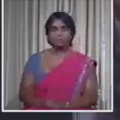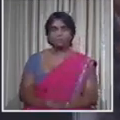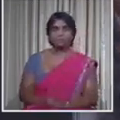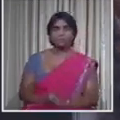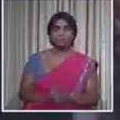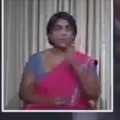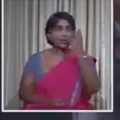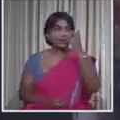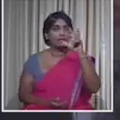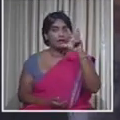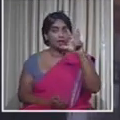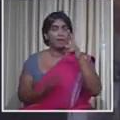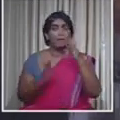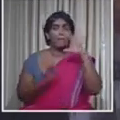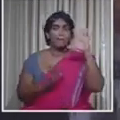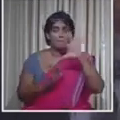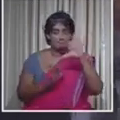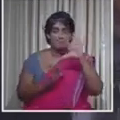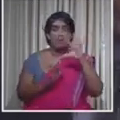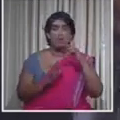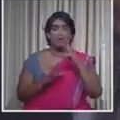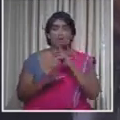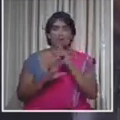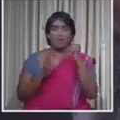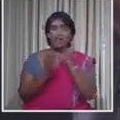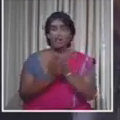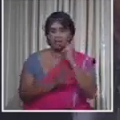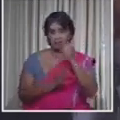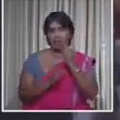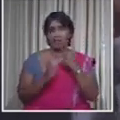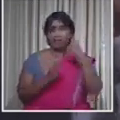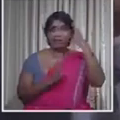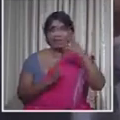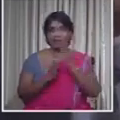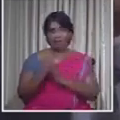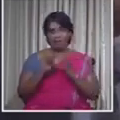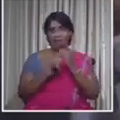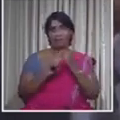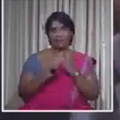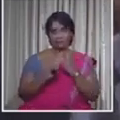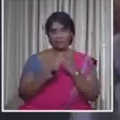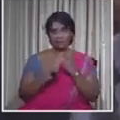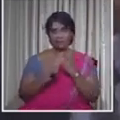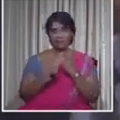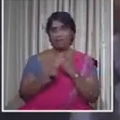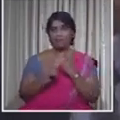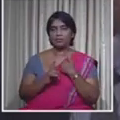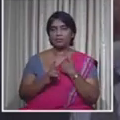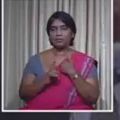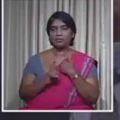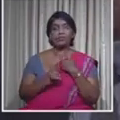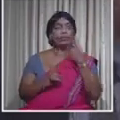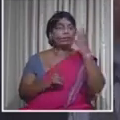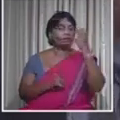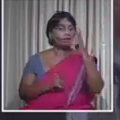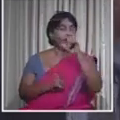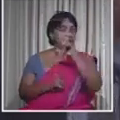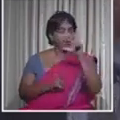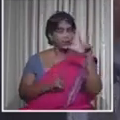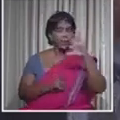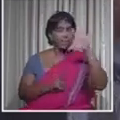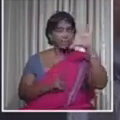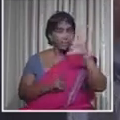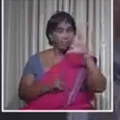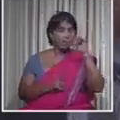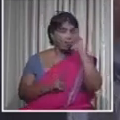2008 පස්වෙනි මාසේ 19 දෙනවා තමයි මේ ලියුම. මම ඔයගට හිටපු නියෝජ්‍ය අමාත්‍ය මේ අමාත්‍යංශ. එතකොට 2018 පස්වෙනි මාසේ මේ